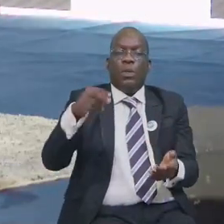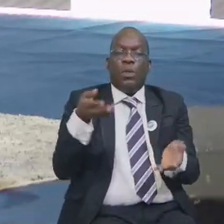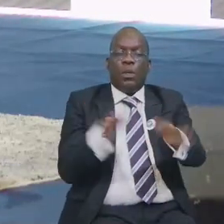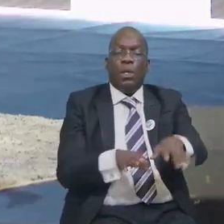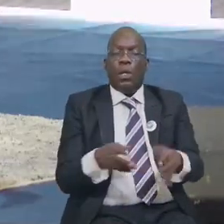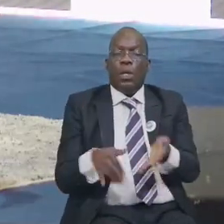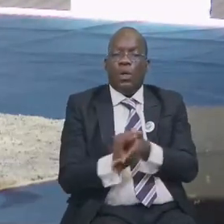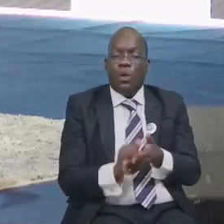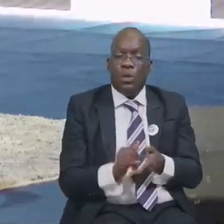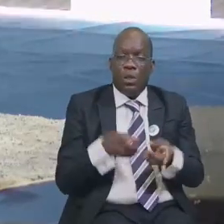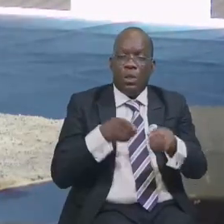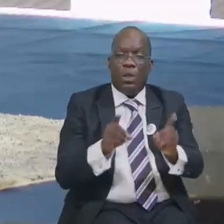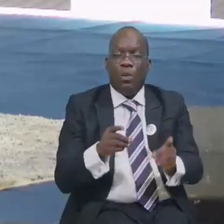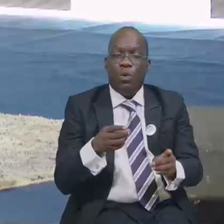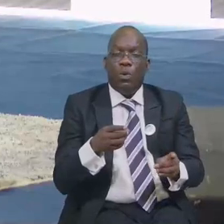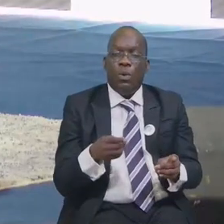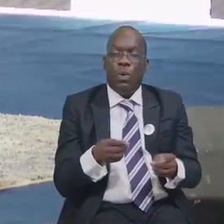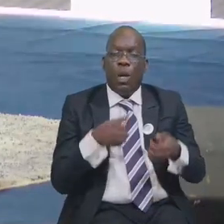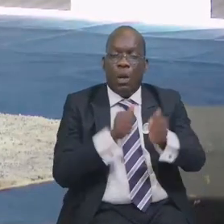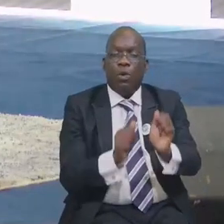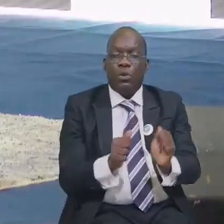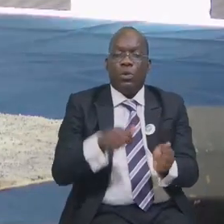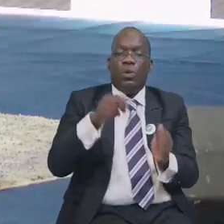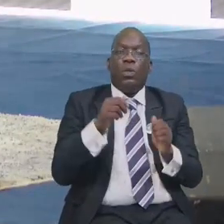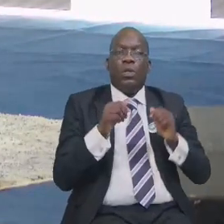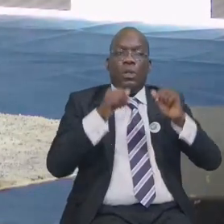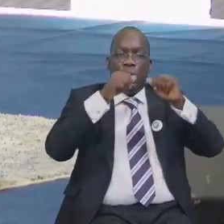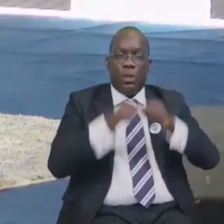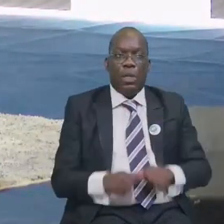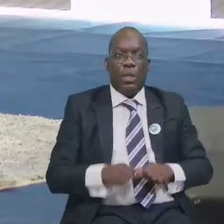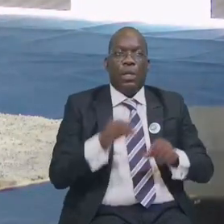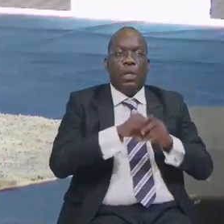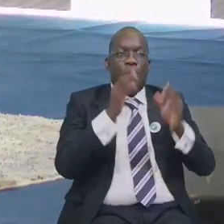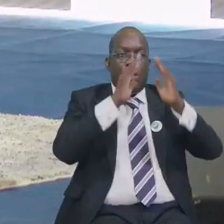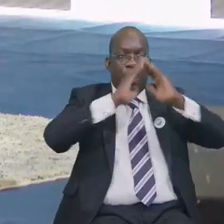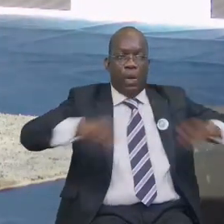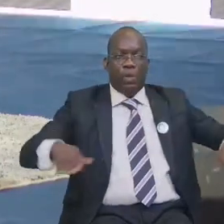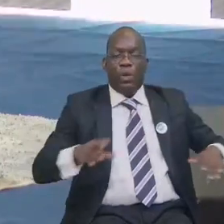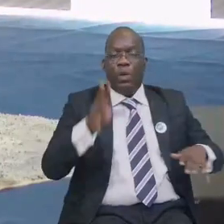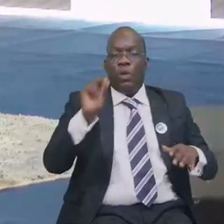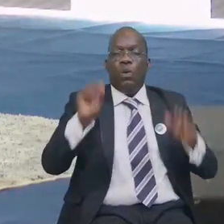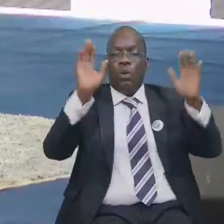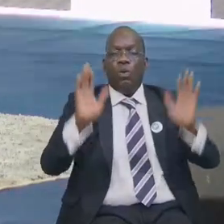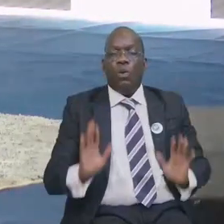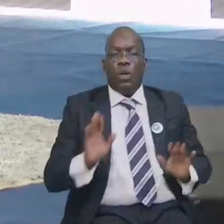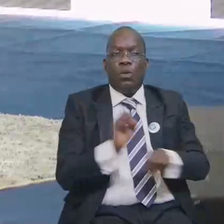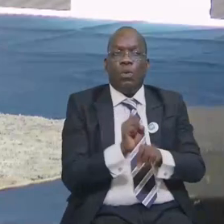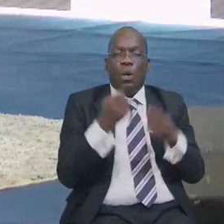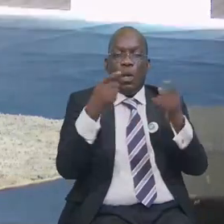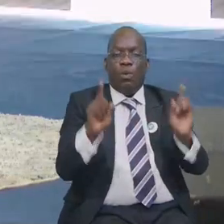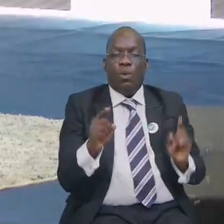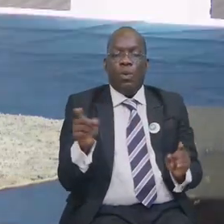et ses disciples ont suivi, aucun miracle n'a eu lieu. Ils étaient enfermés.